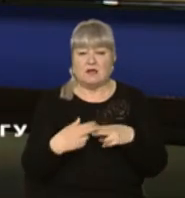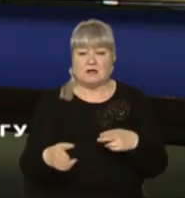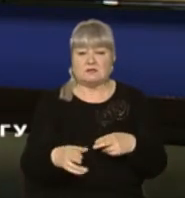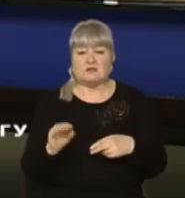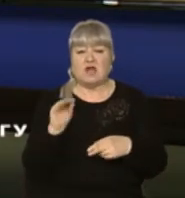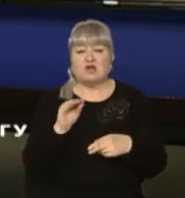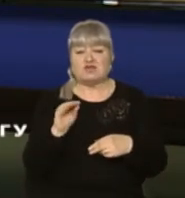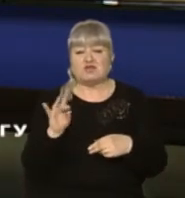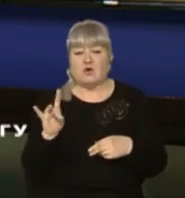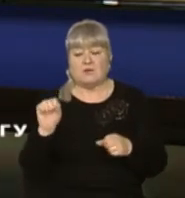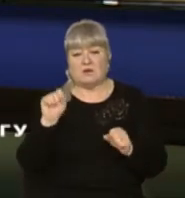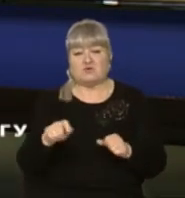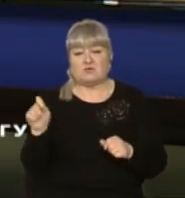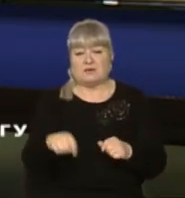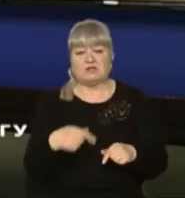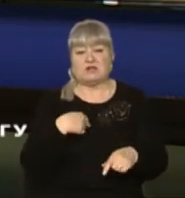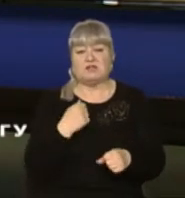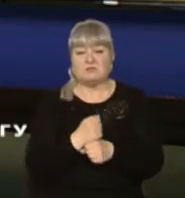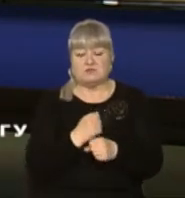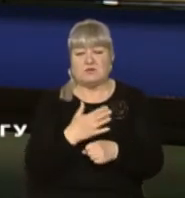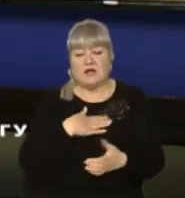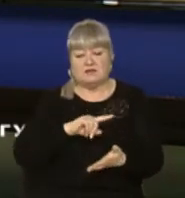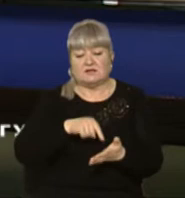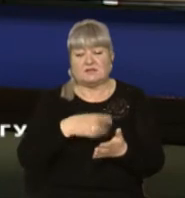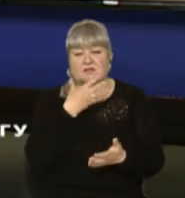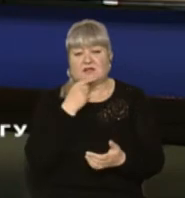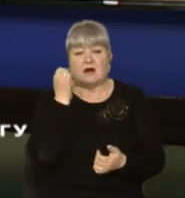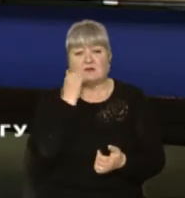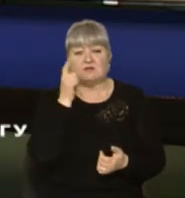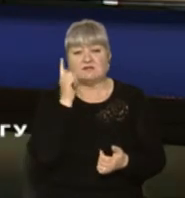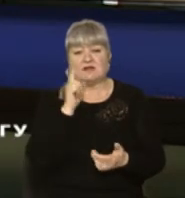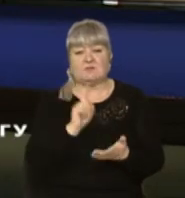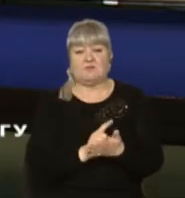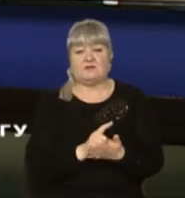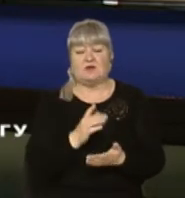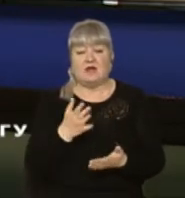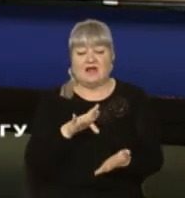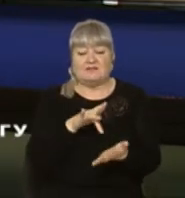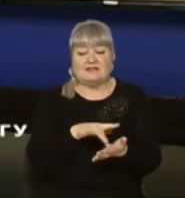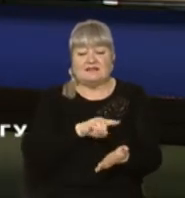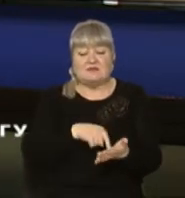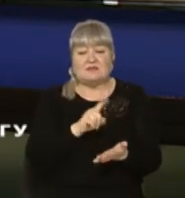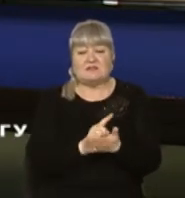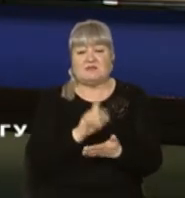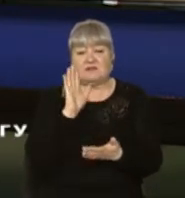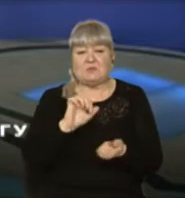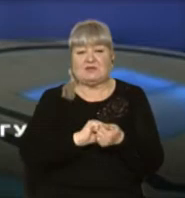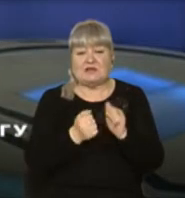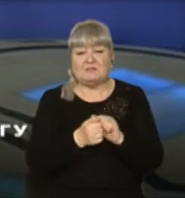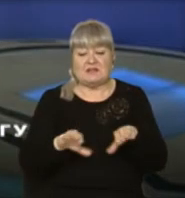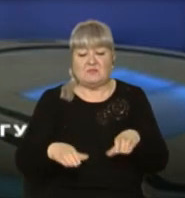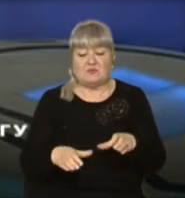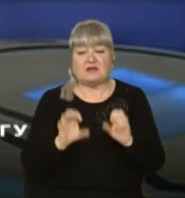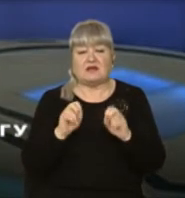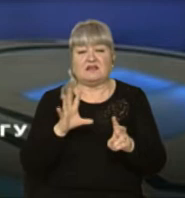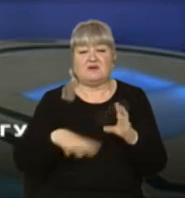з Житомира фірми можуть приїжджати нам зробити, бо наше місто гарне, старе. Воно повинно мати, взагалі, в центрі міста має бути кам'яна бруківка, як в цілому